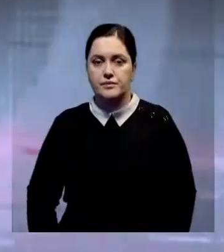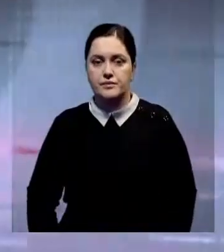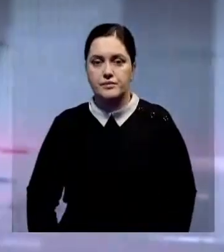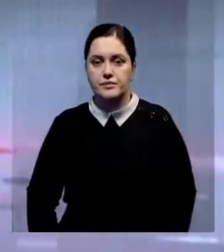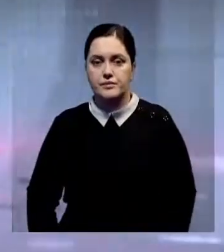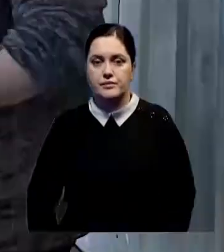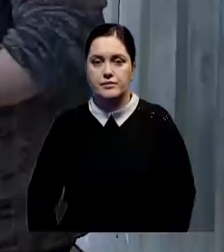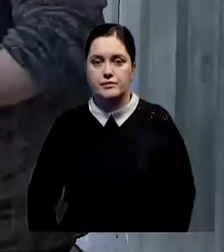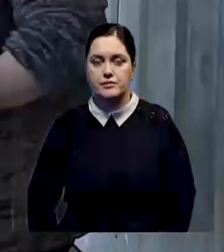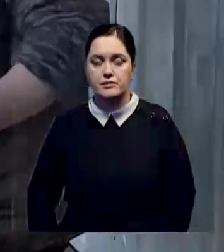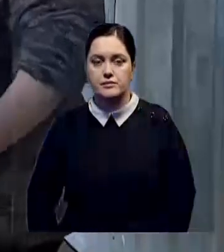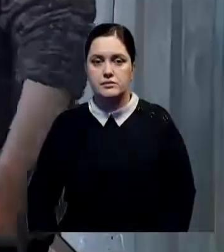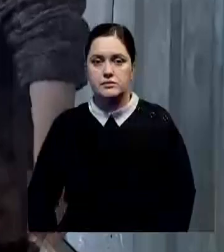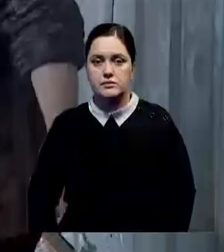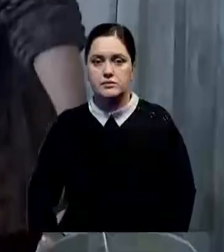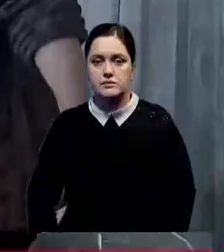Съемочная группа